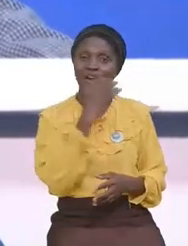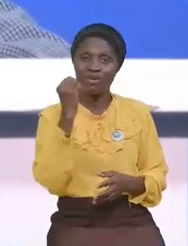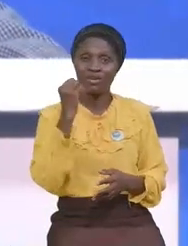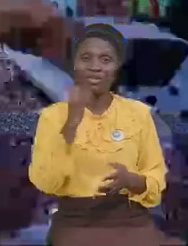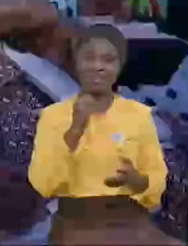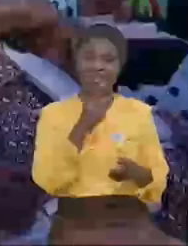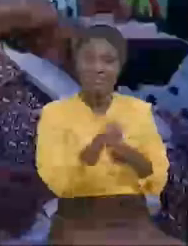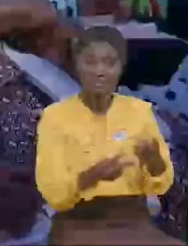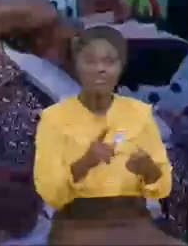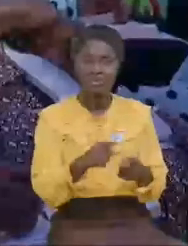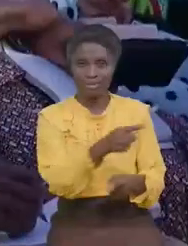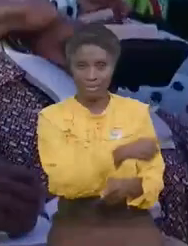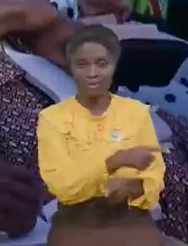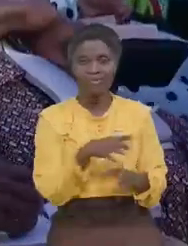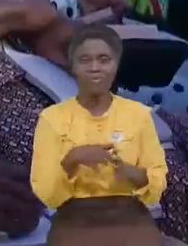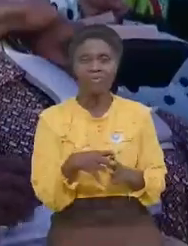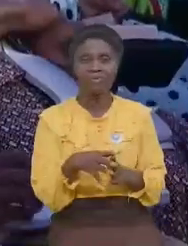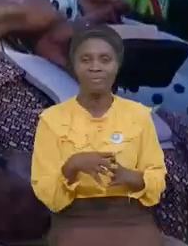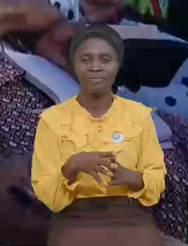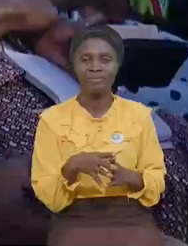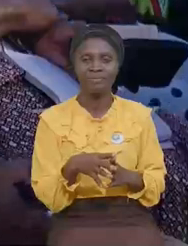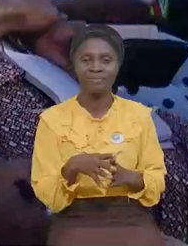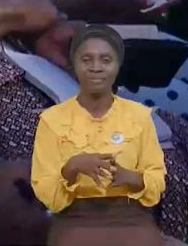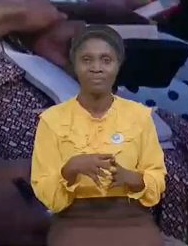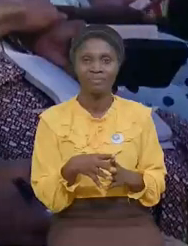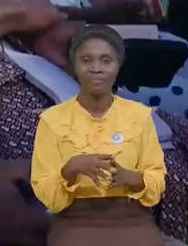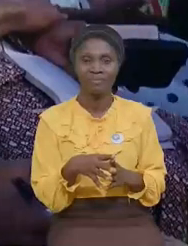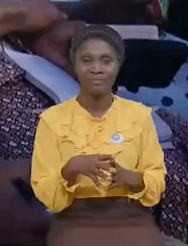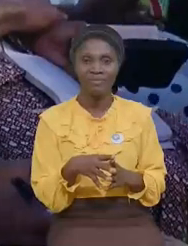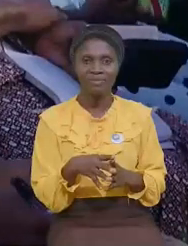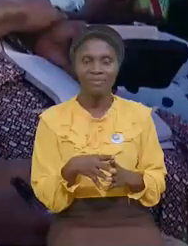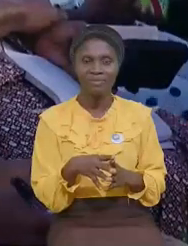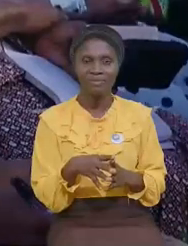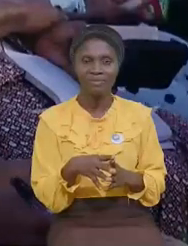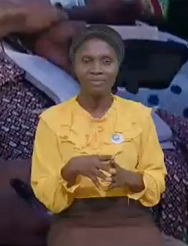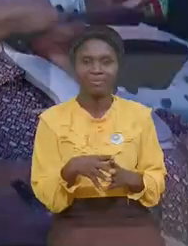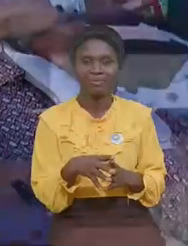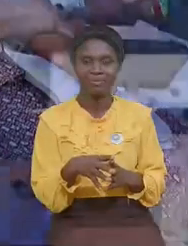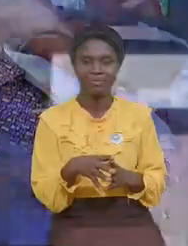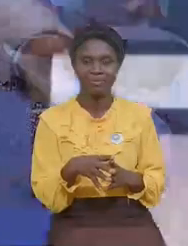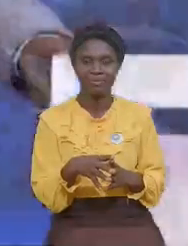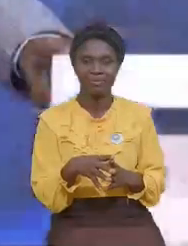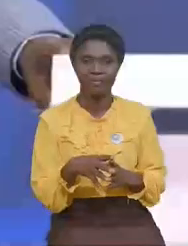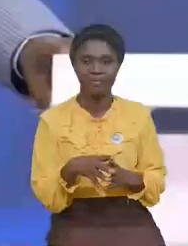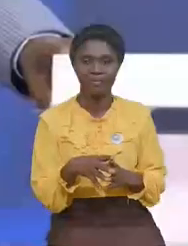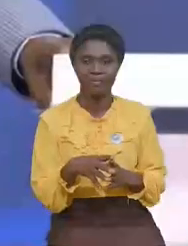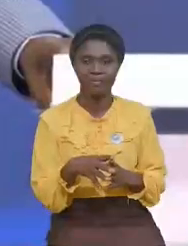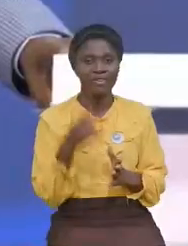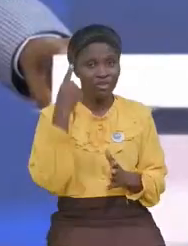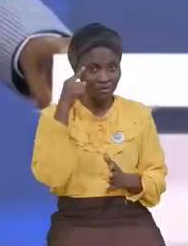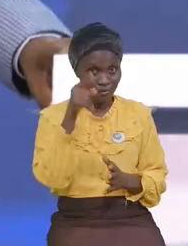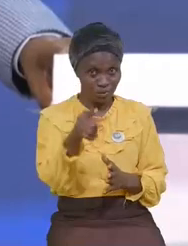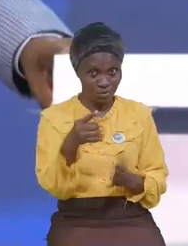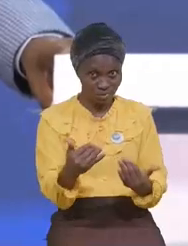C'était le meilleur jour, le jour heureux, le jour meilleur de la visite de Christ pour ces gens-là.